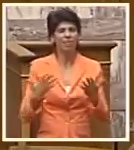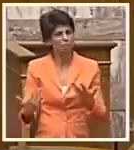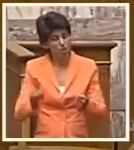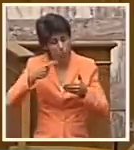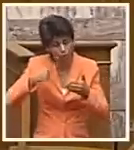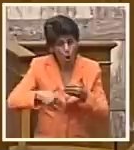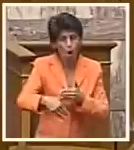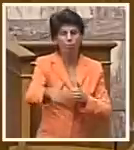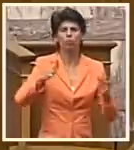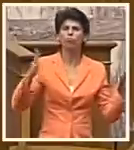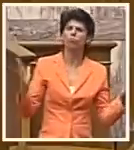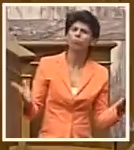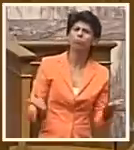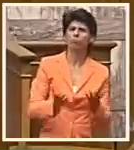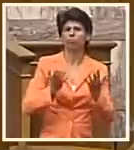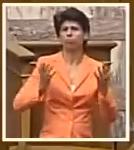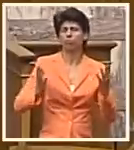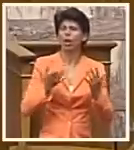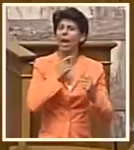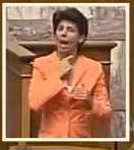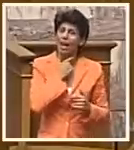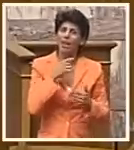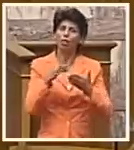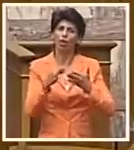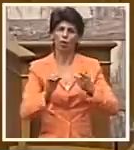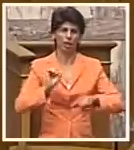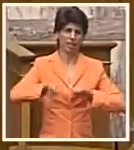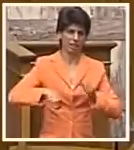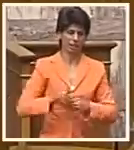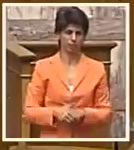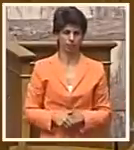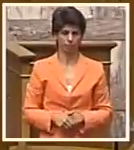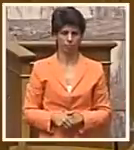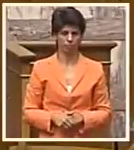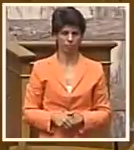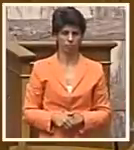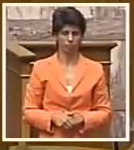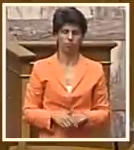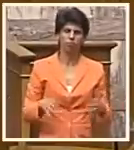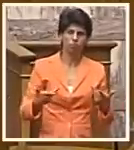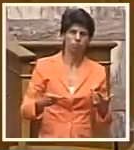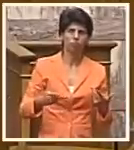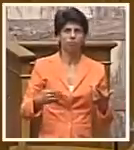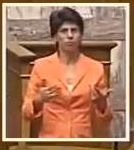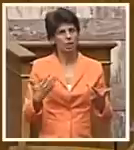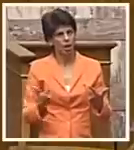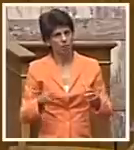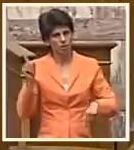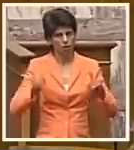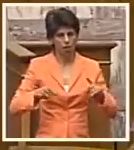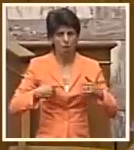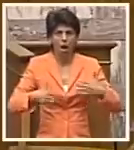Με τις όποιες και αναγκαίες διορθωτικές κινήσεις. Και παρά τον πανικό που διάφοροι